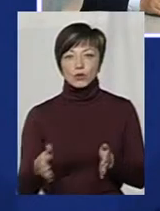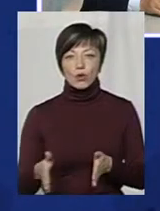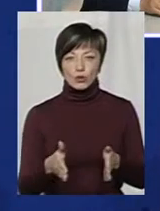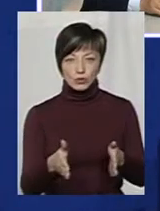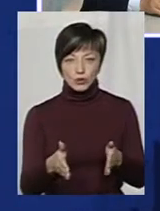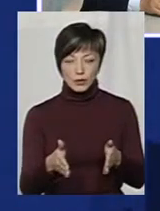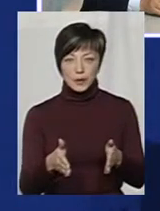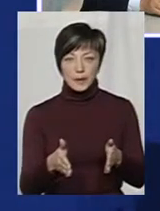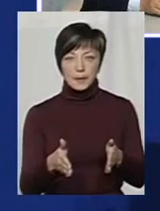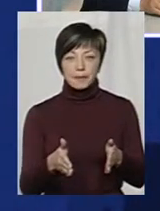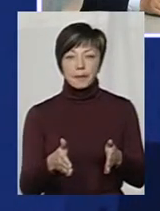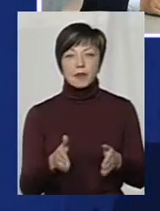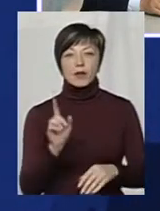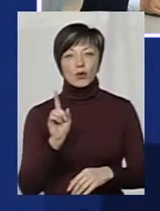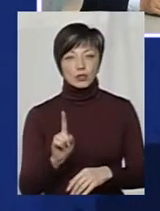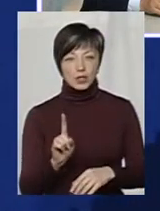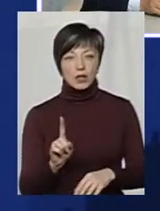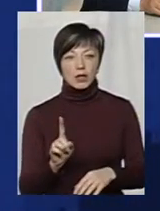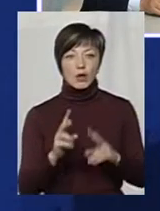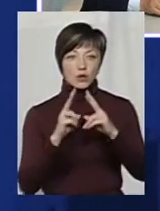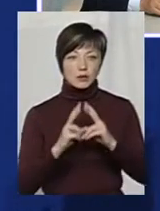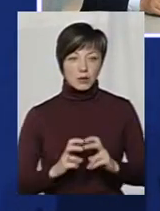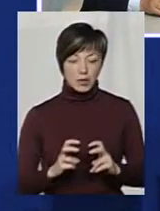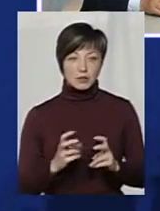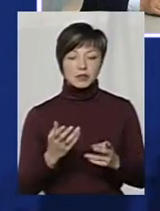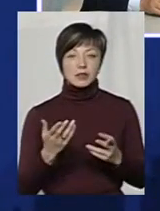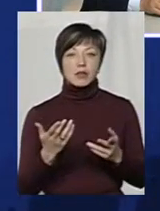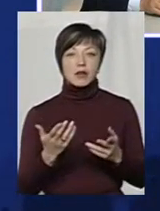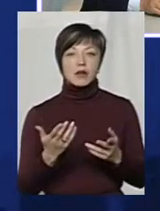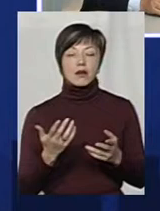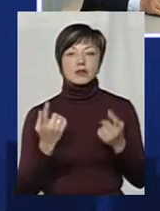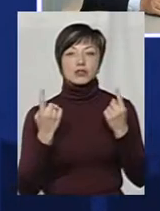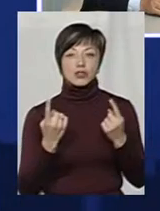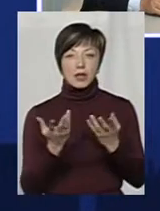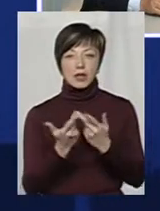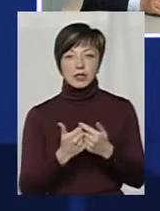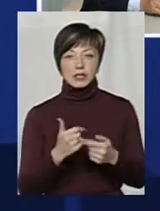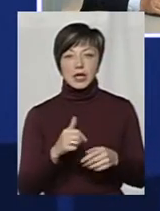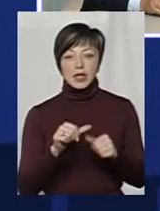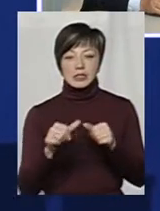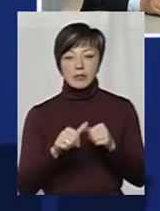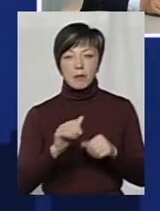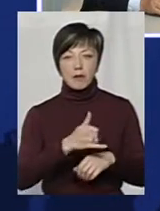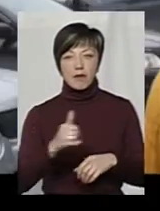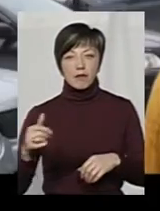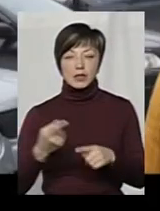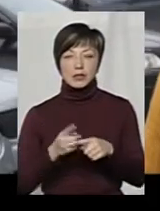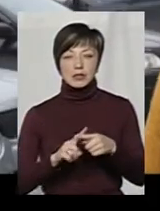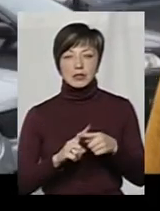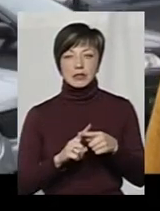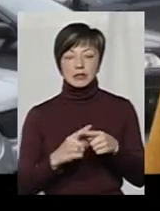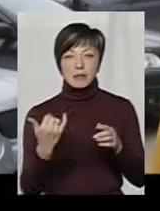фонду. І хоча, якщо тако розібратися, значна кількість заправок знаходиться саме на території цих